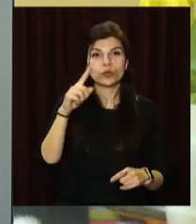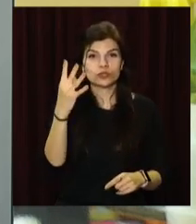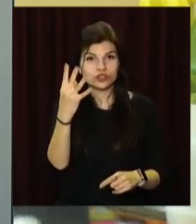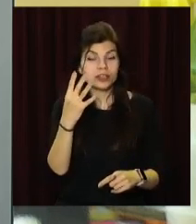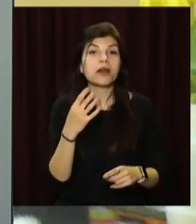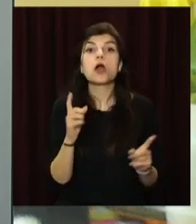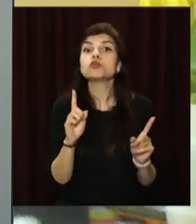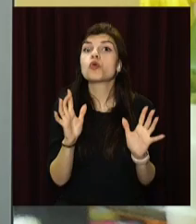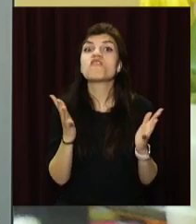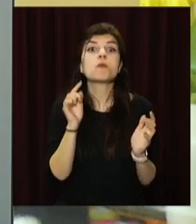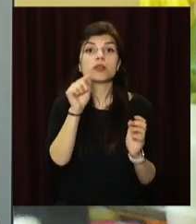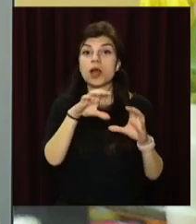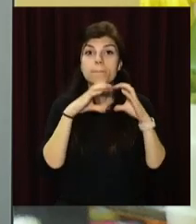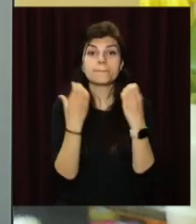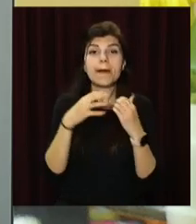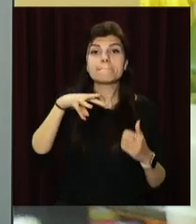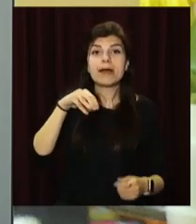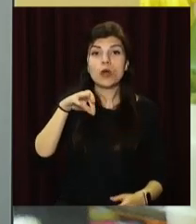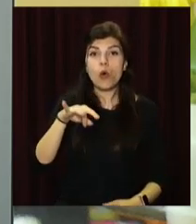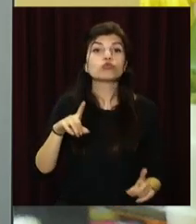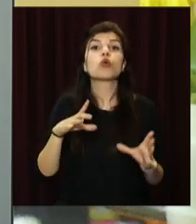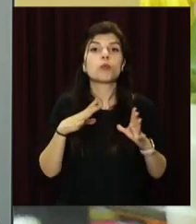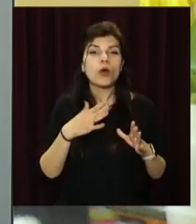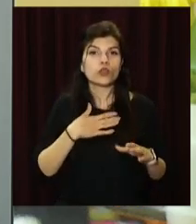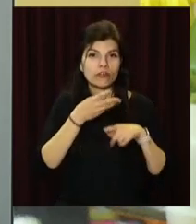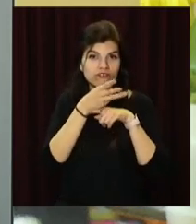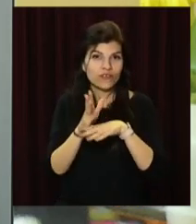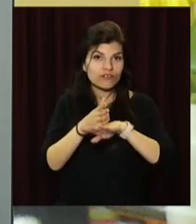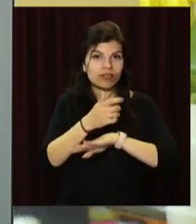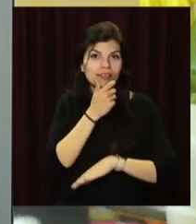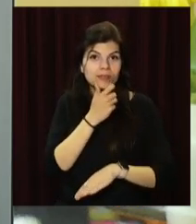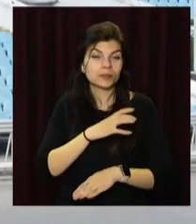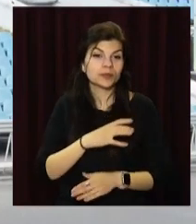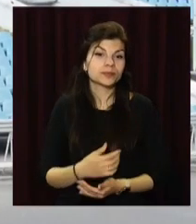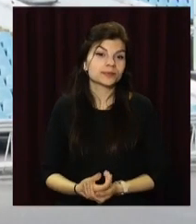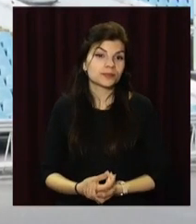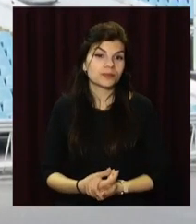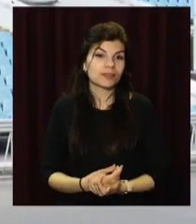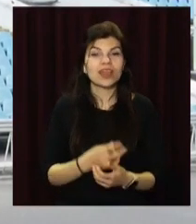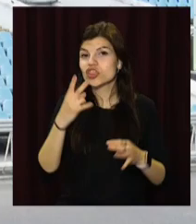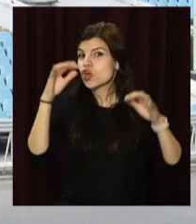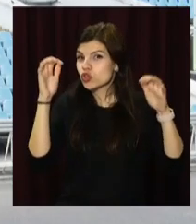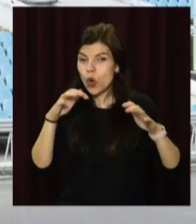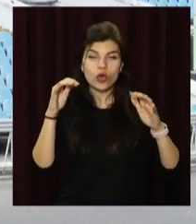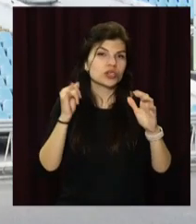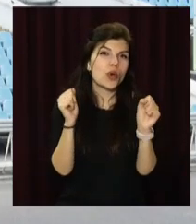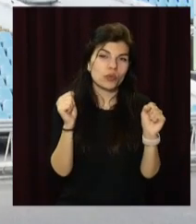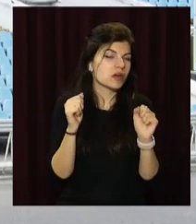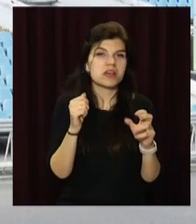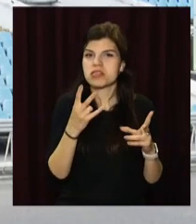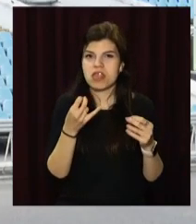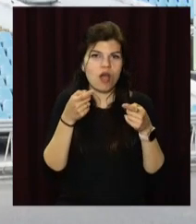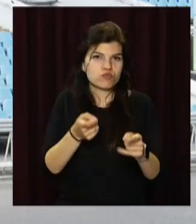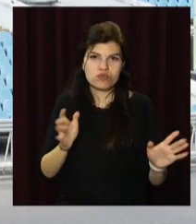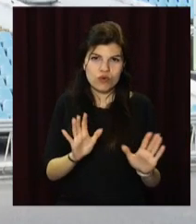Що відбувалося на стадіоні «Метеор», бачив і наш В'ячеслав Куліш. Ані дощ, ані прохолодна погода не